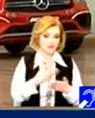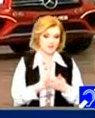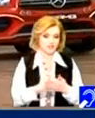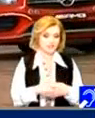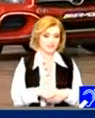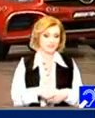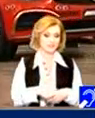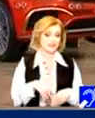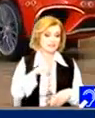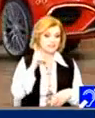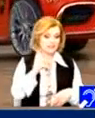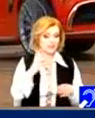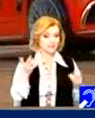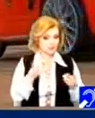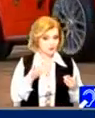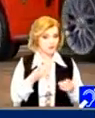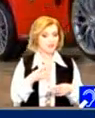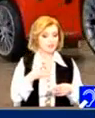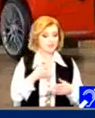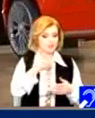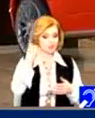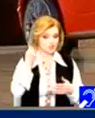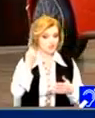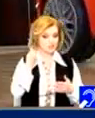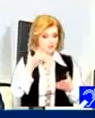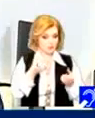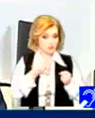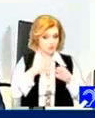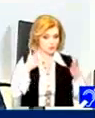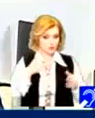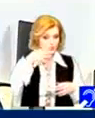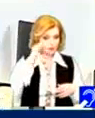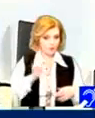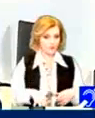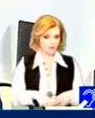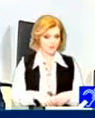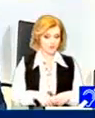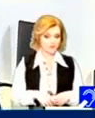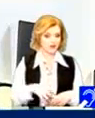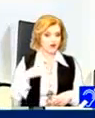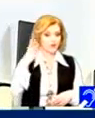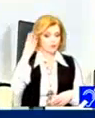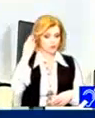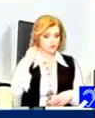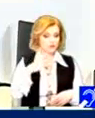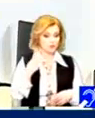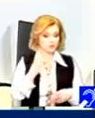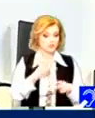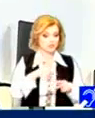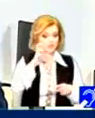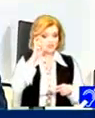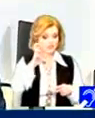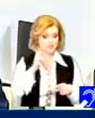societății moderne, așa că tinerii ar trebui să câștige experiență. Moldova is still one of the most vulnerable and also one of